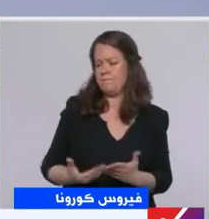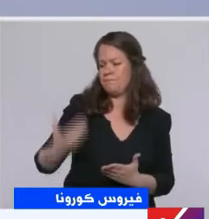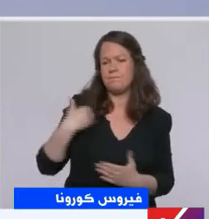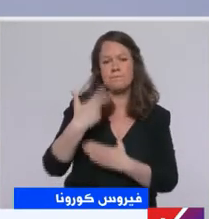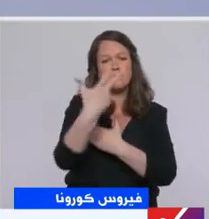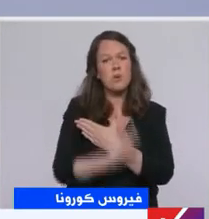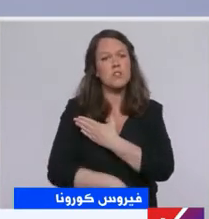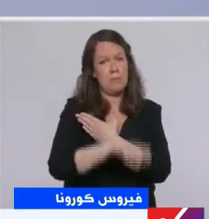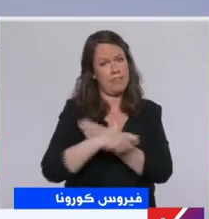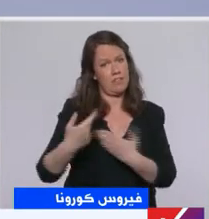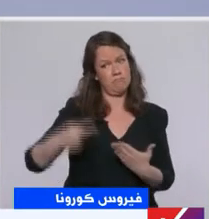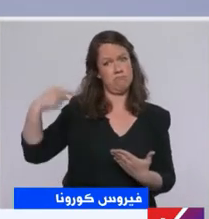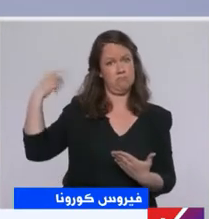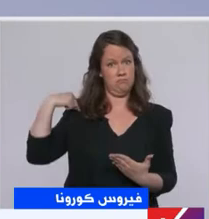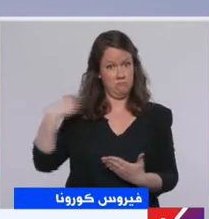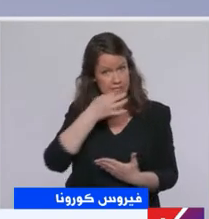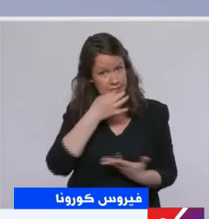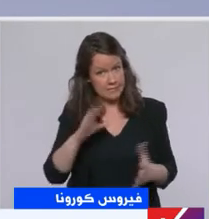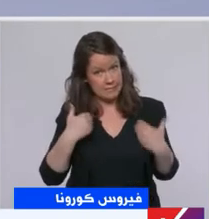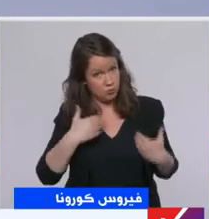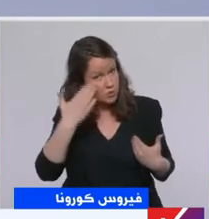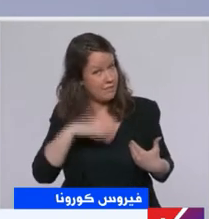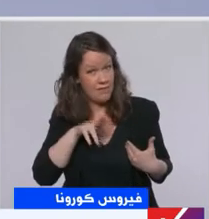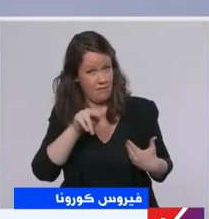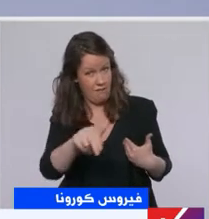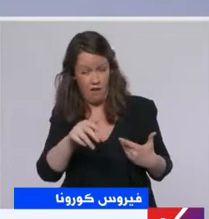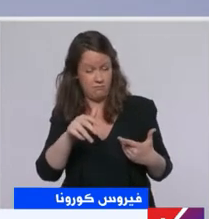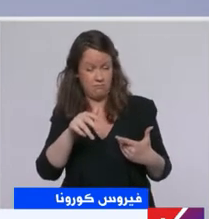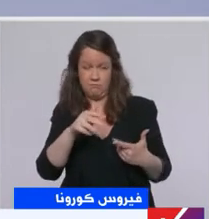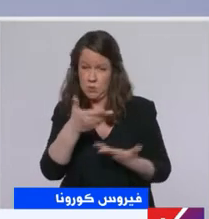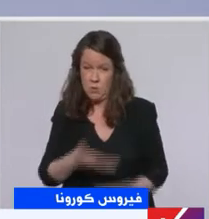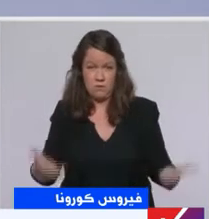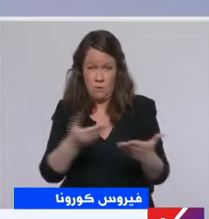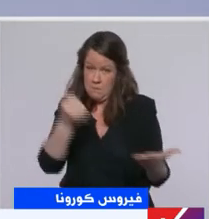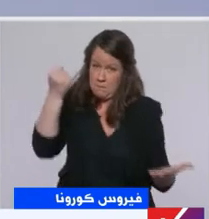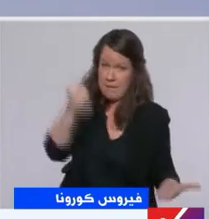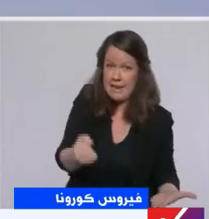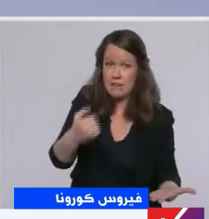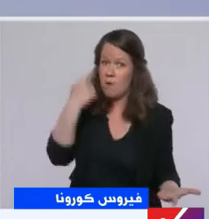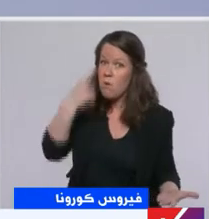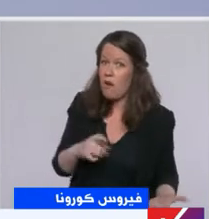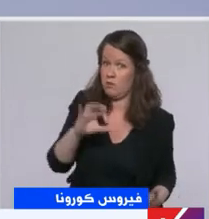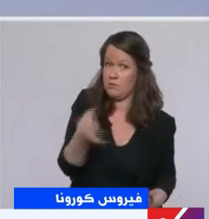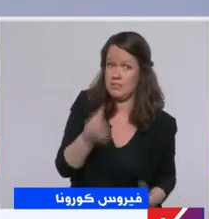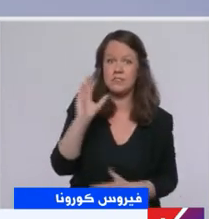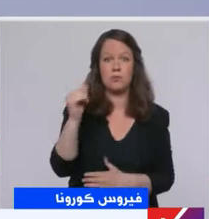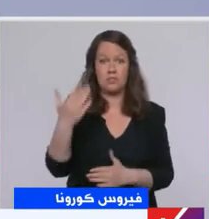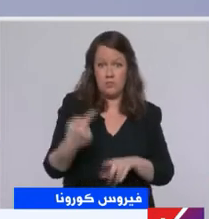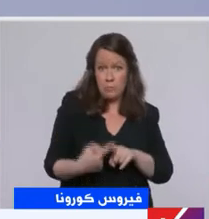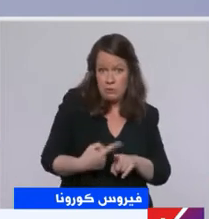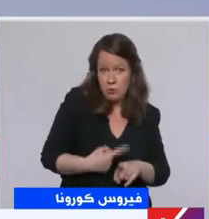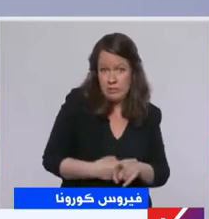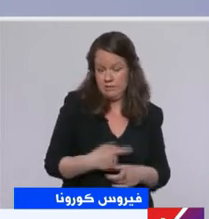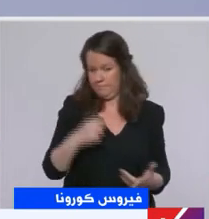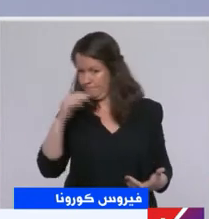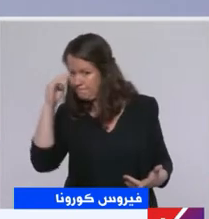بالكامل. وأعلن المتحدث باسم الحكومة الفرنسية عن ارتفاع الإصابات في 3 مناطق جديدة ما يجعلها تخضع لنفس